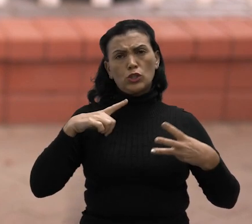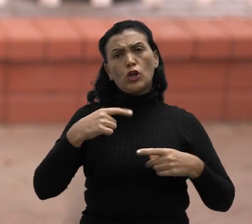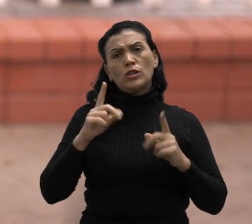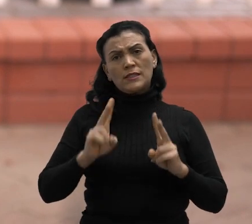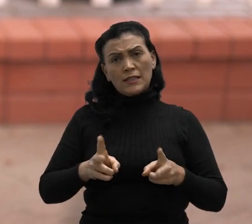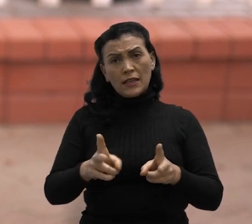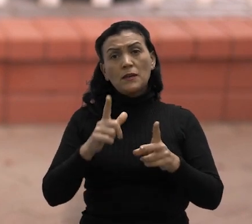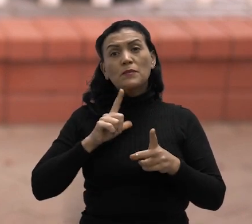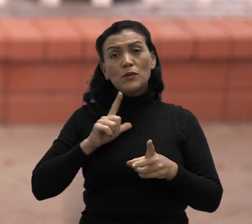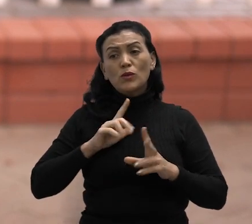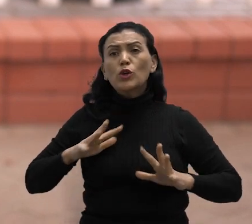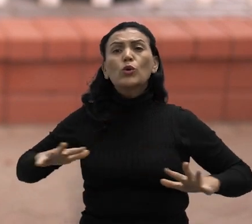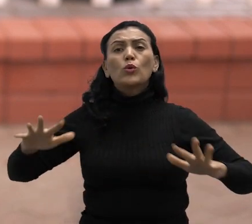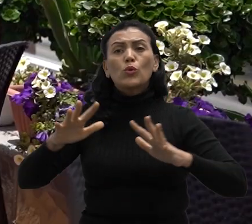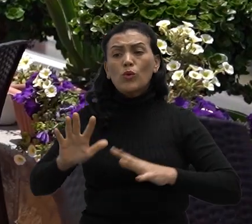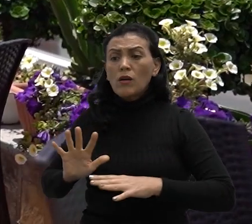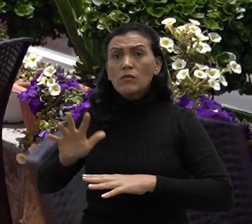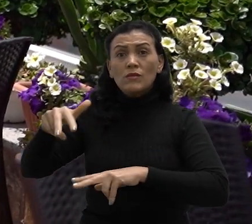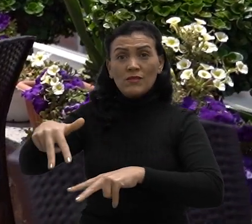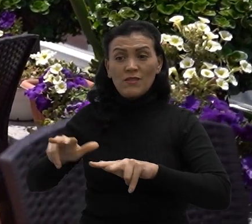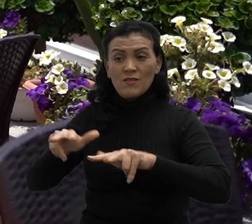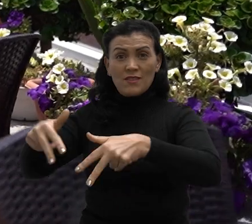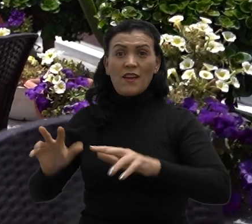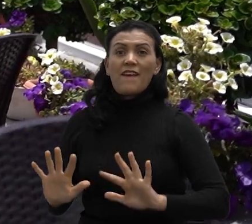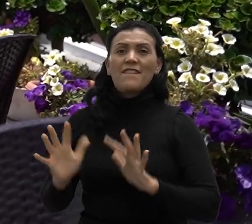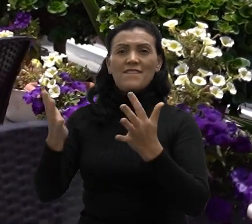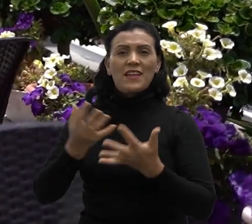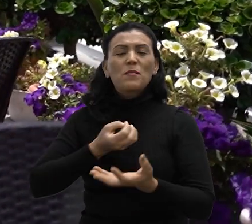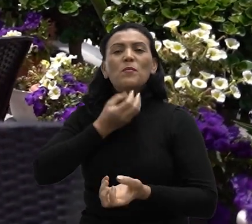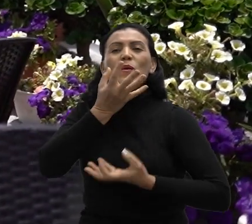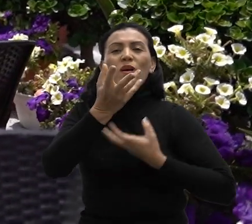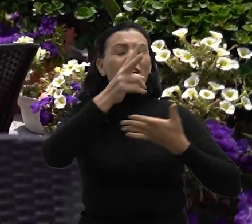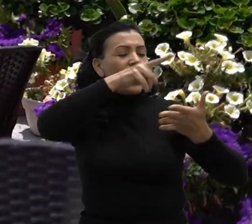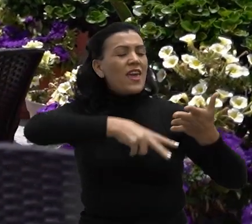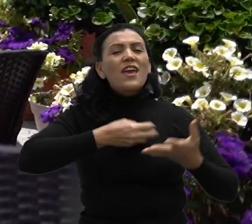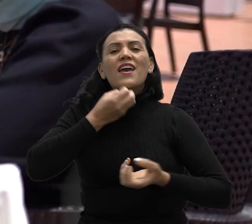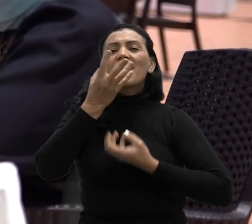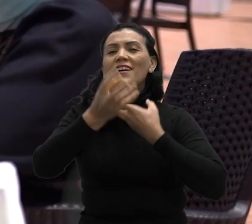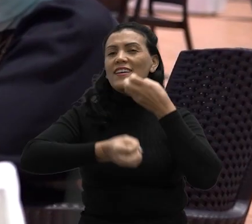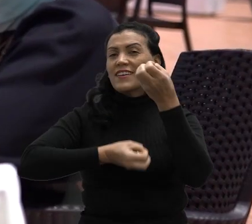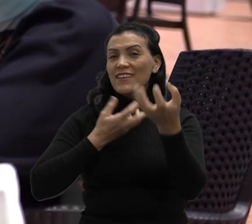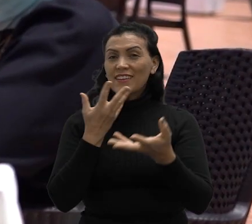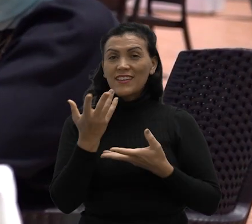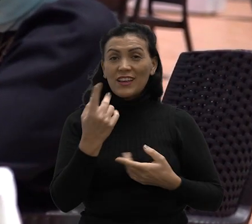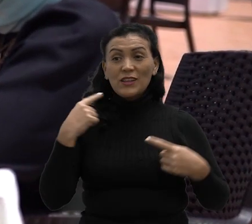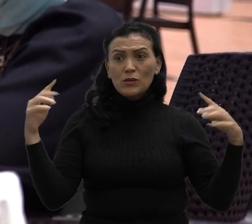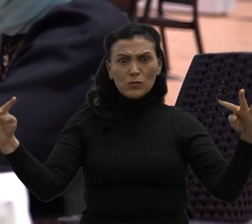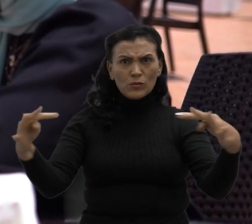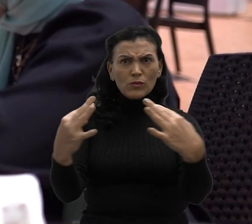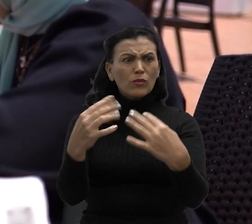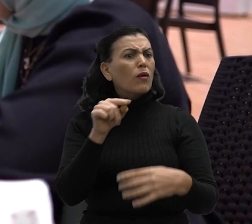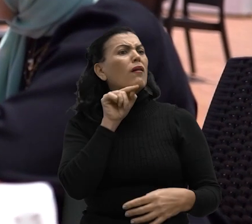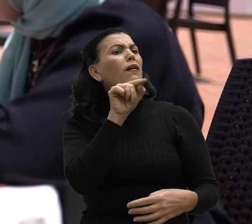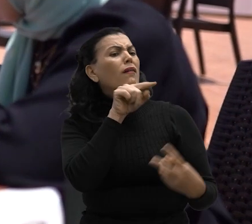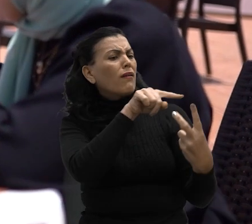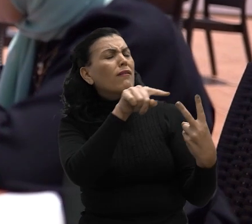ونرمين بكل حفلة بكون إنا بصمة فيها، بكل حفلة بكون إحنا شاعرات الحفلة، يعني الكل بيحكي فينا، يعني من